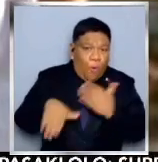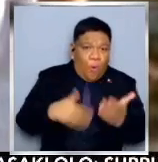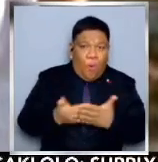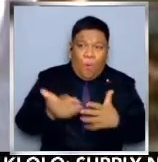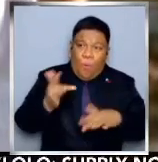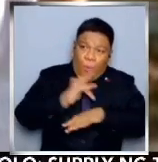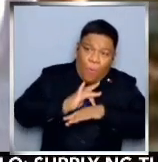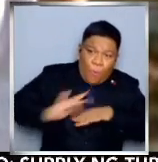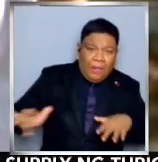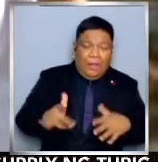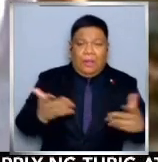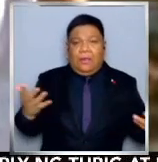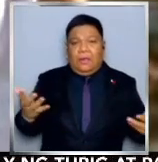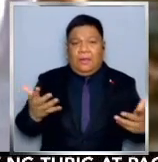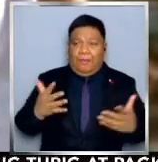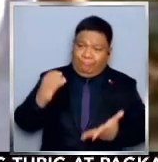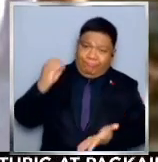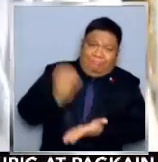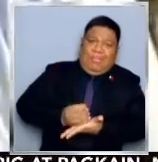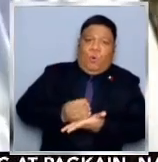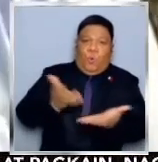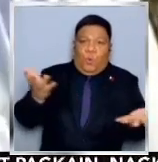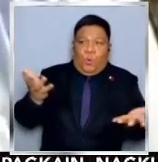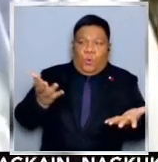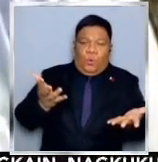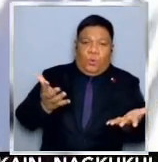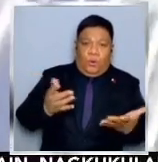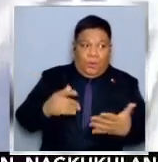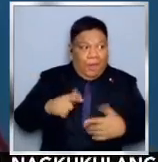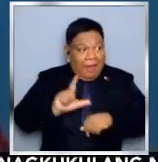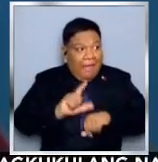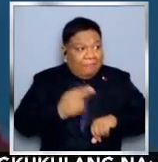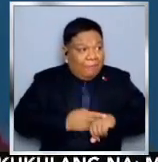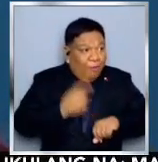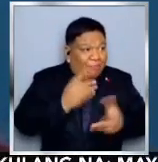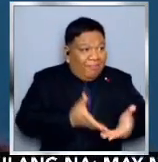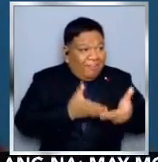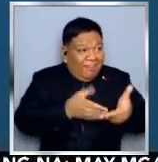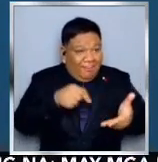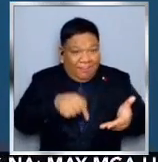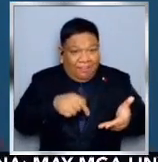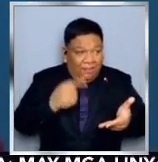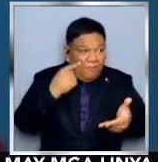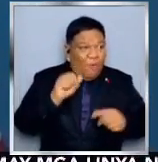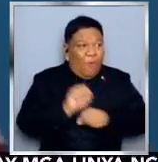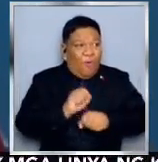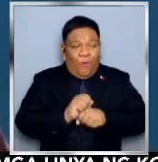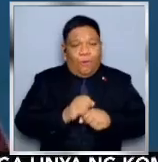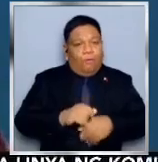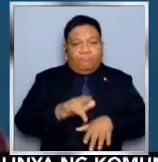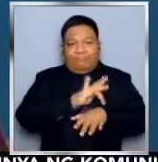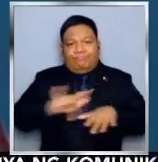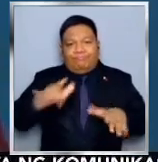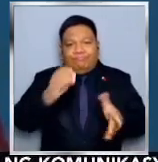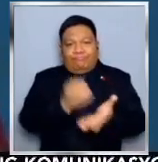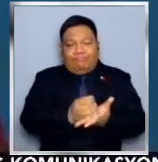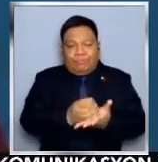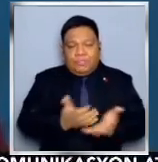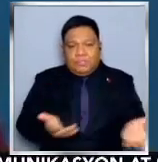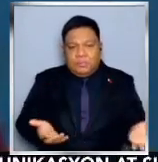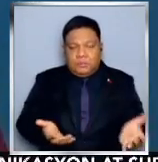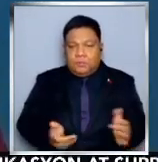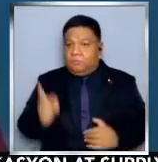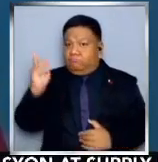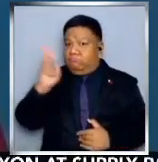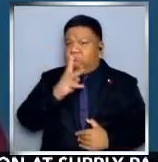balisero kami. Pati pangkabuhayan namin, mga bangkang demotor, warat lahat. Wala kaming mga kapira-pira dito. Anong pinakakailangan